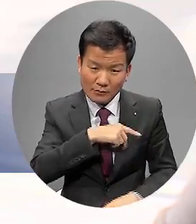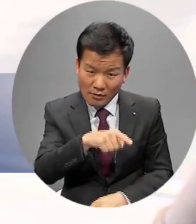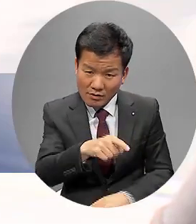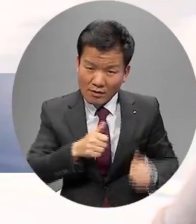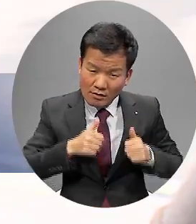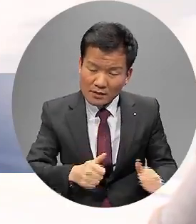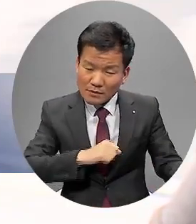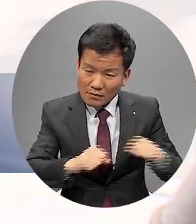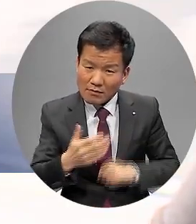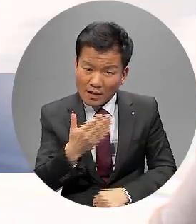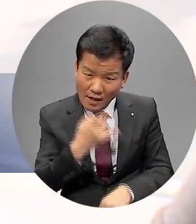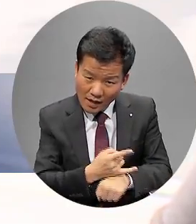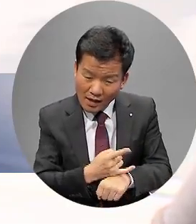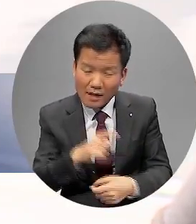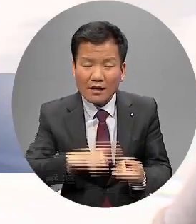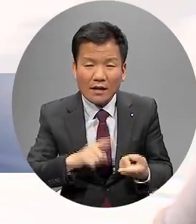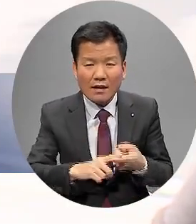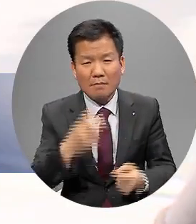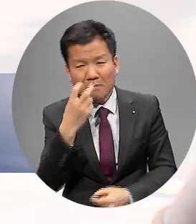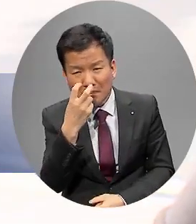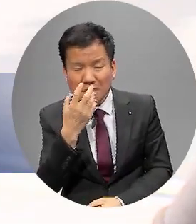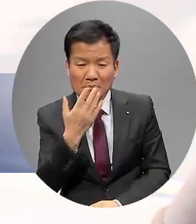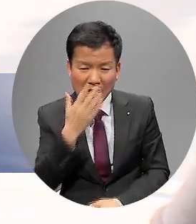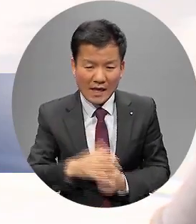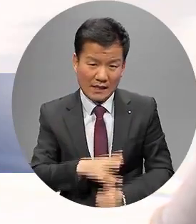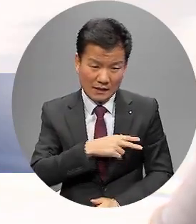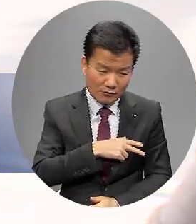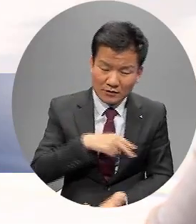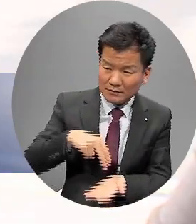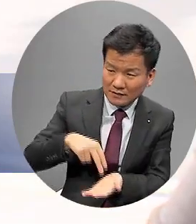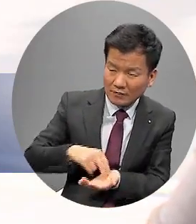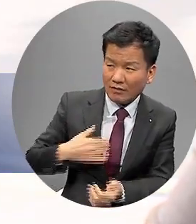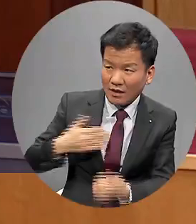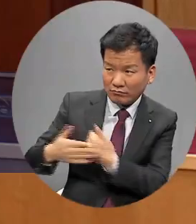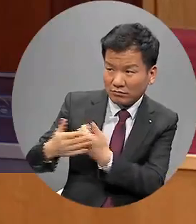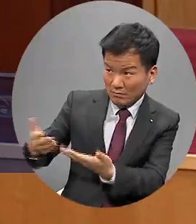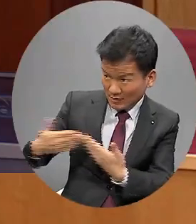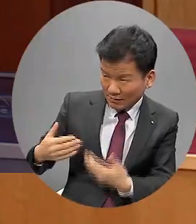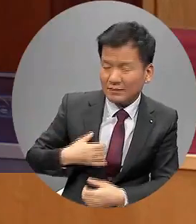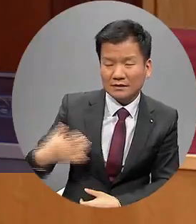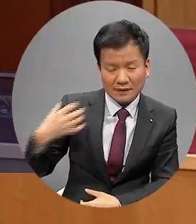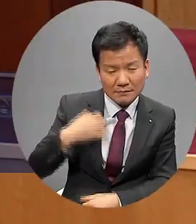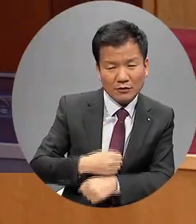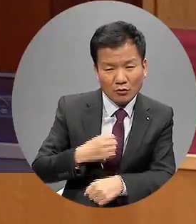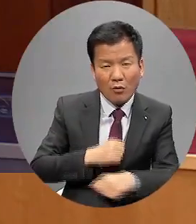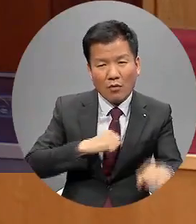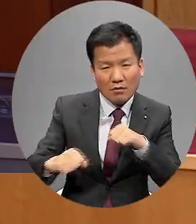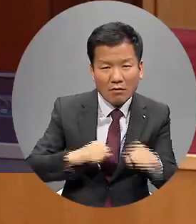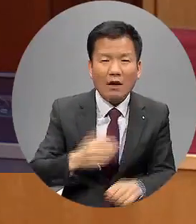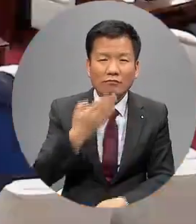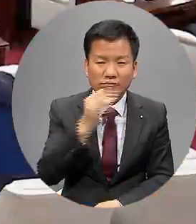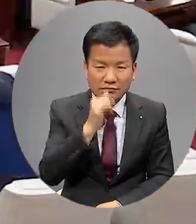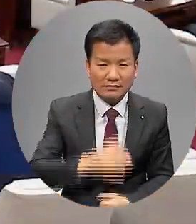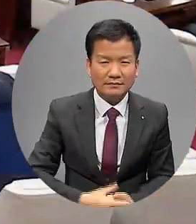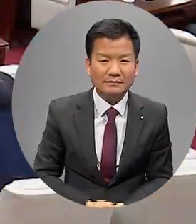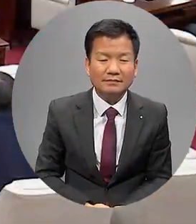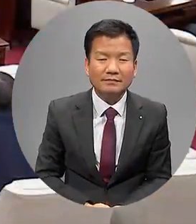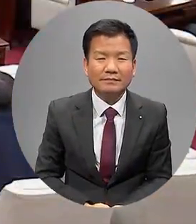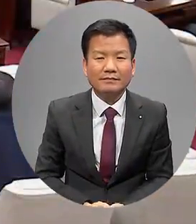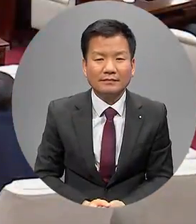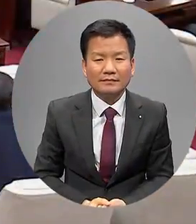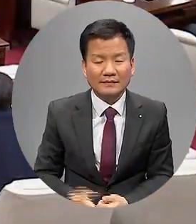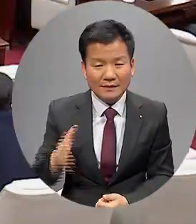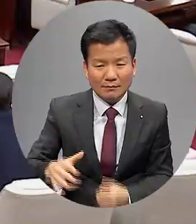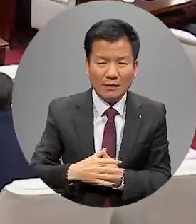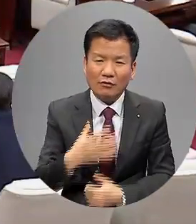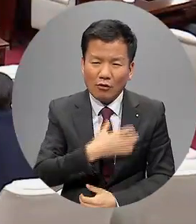할까라는 것을 지켜볼 수 있고 의원은 내가 후원 받았으니까 더 책임감 있게 의정 활동할 수 있고 이런 것들이